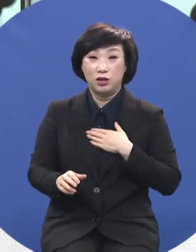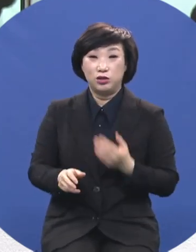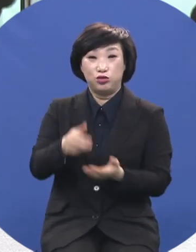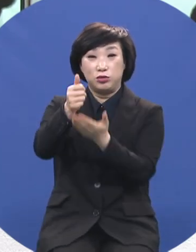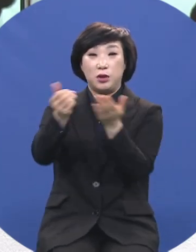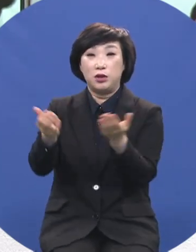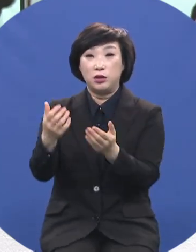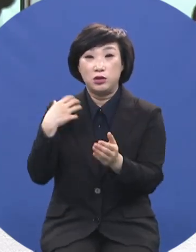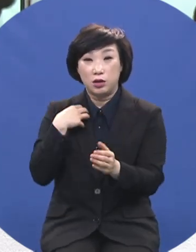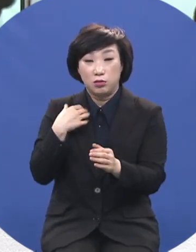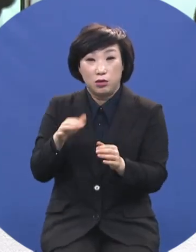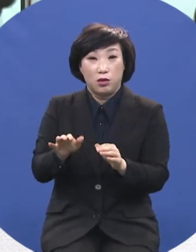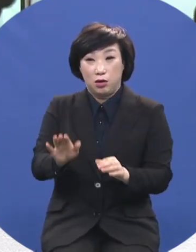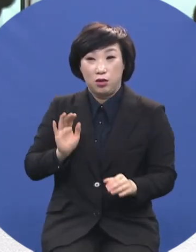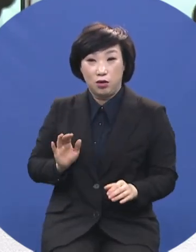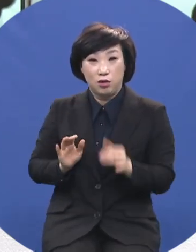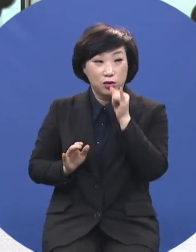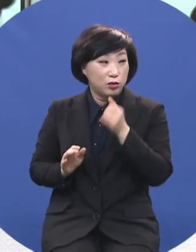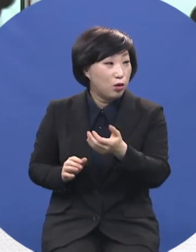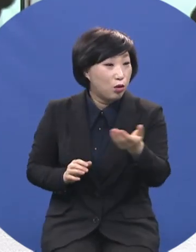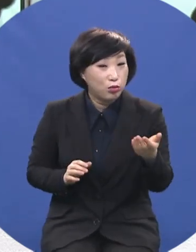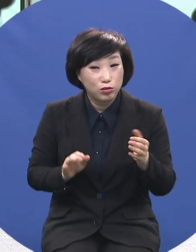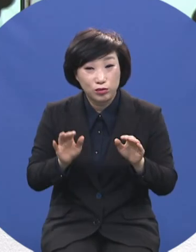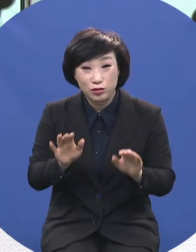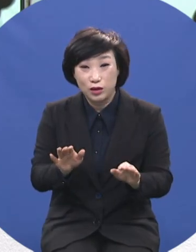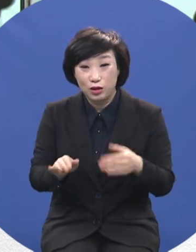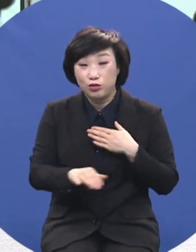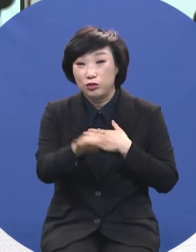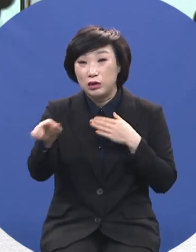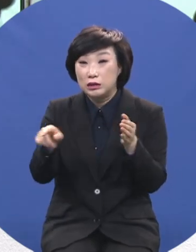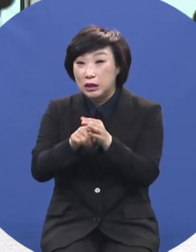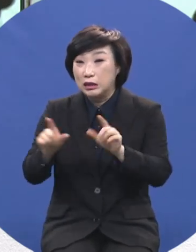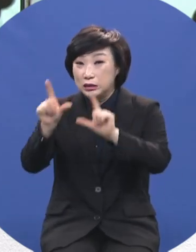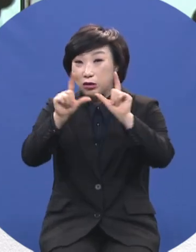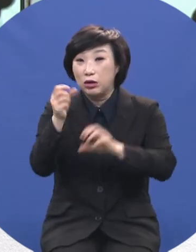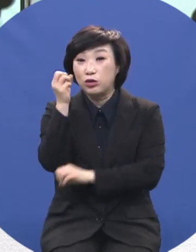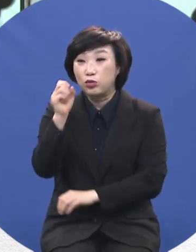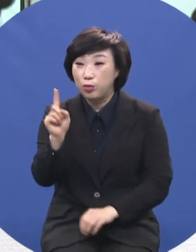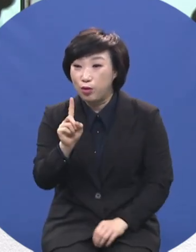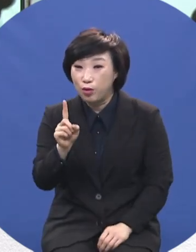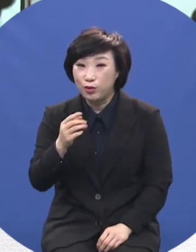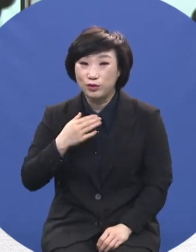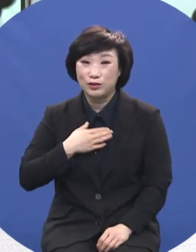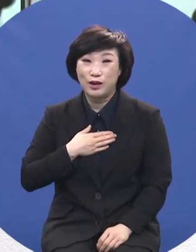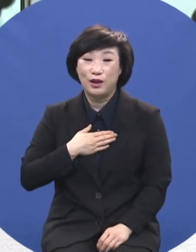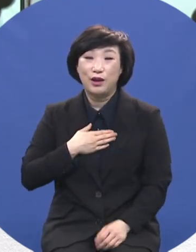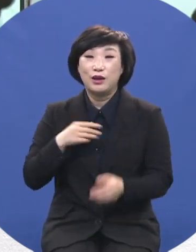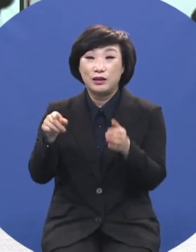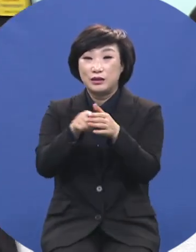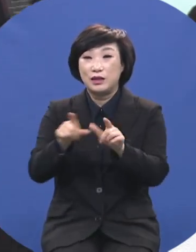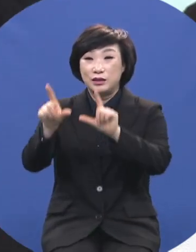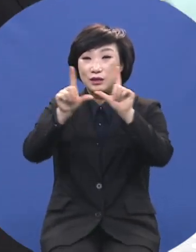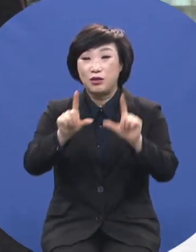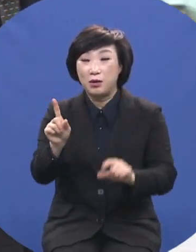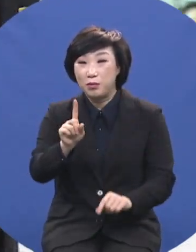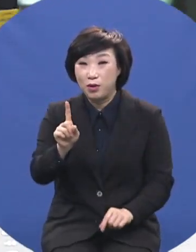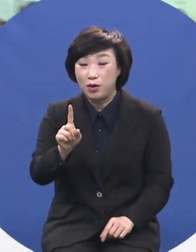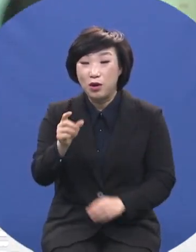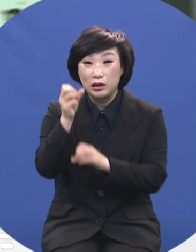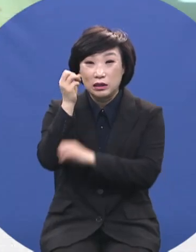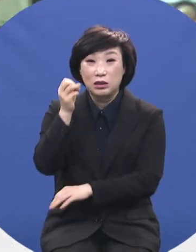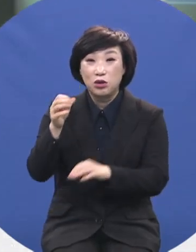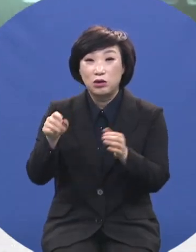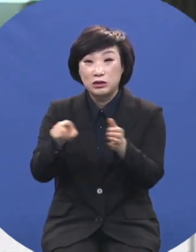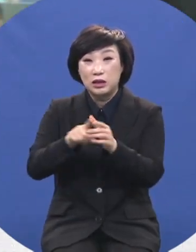않는다. 그러면 당신은 신앙생활의 기초가 뭐예요? 신앙생활에 무엇을